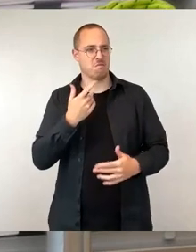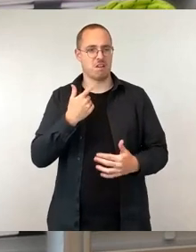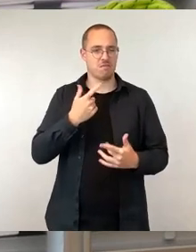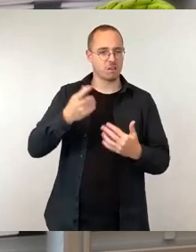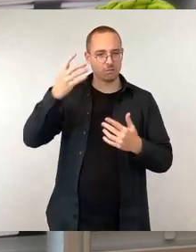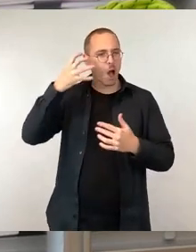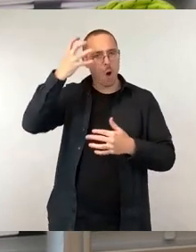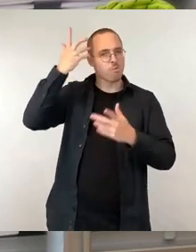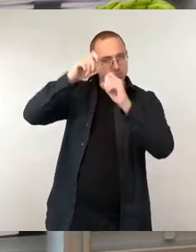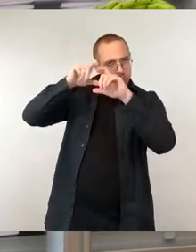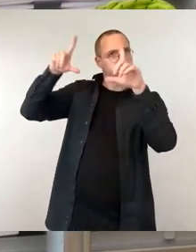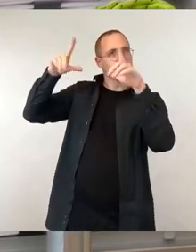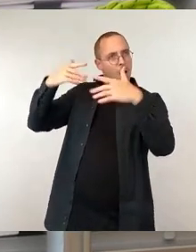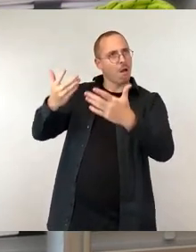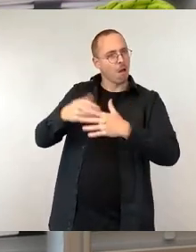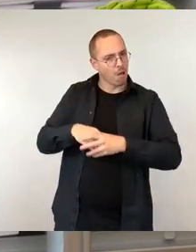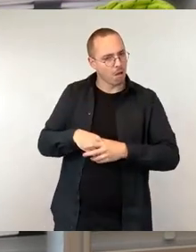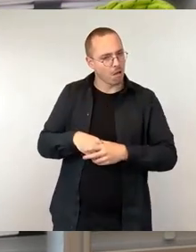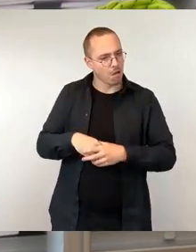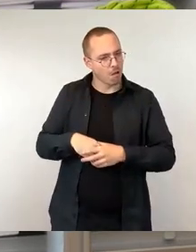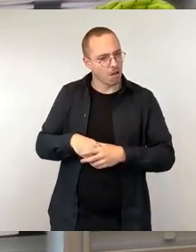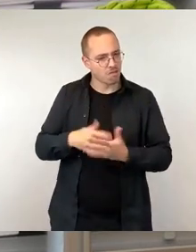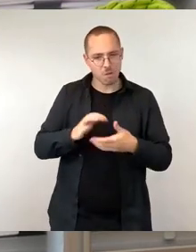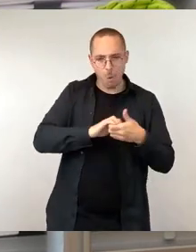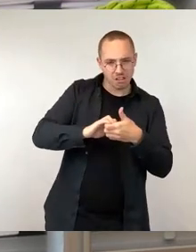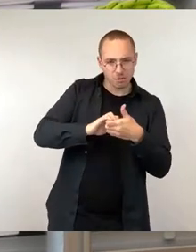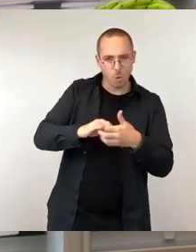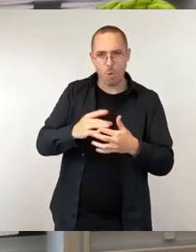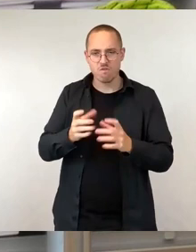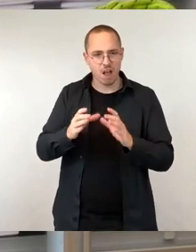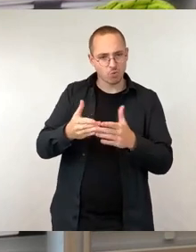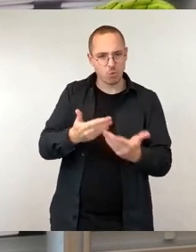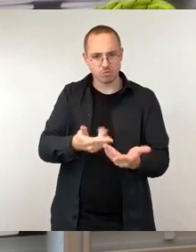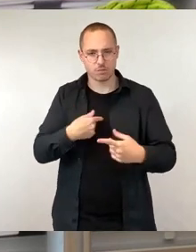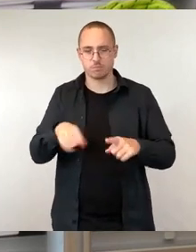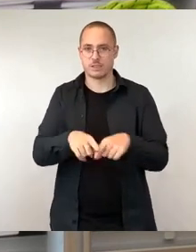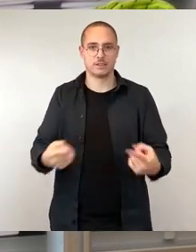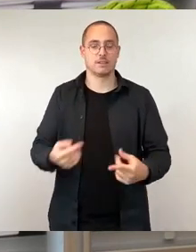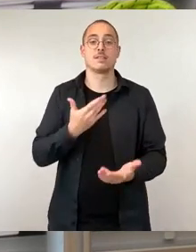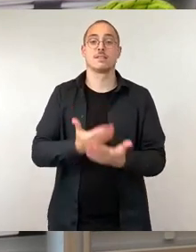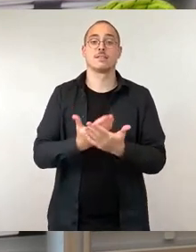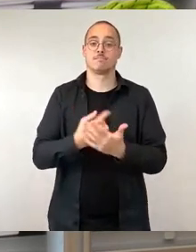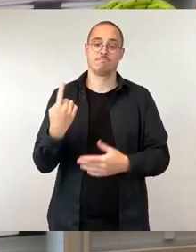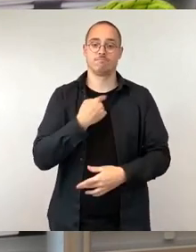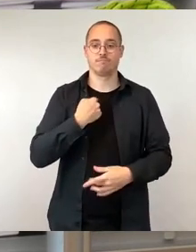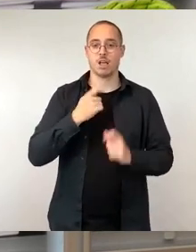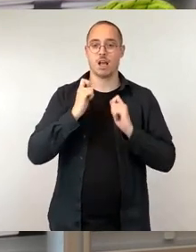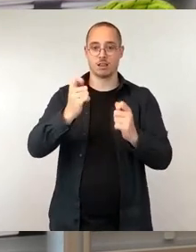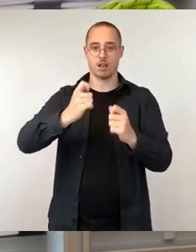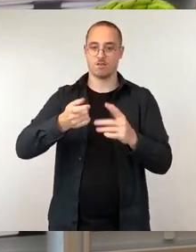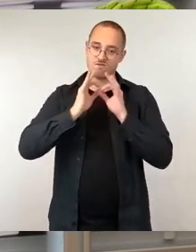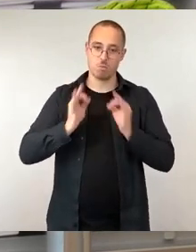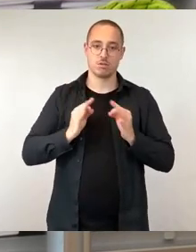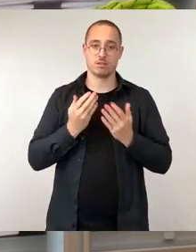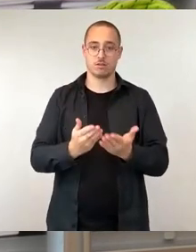Koalitionen. Und aus dem Grund haben wir unseren Antrag formuliert, und der ist genau bezugnehmend auf die Hauptsatzung,